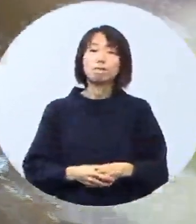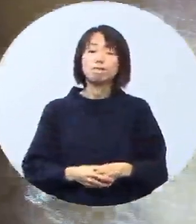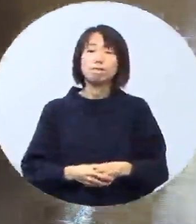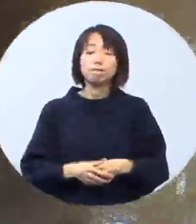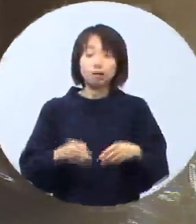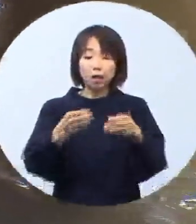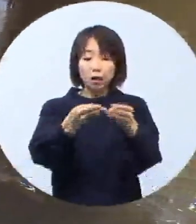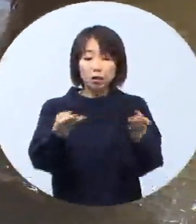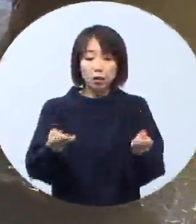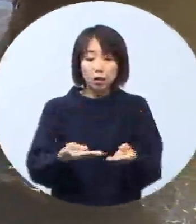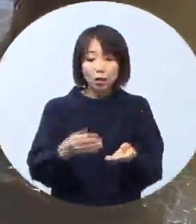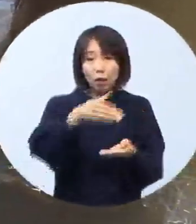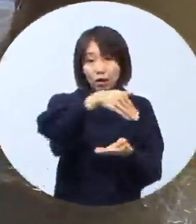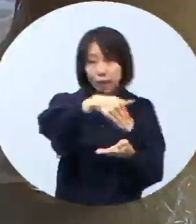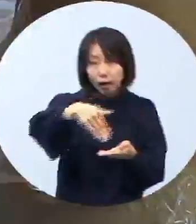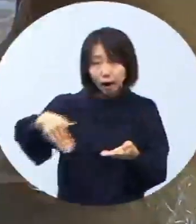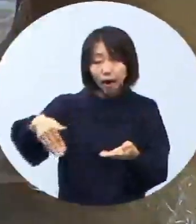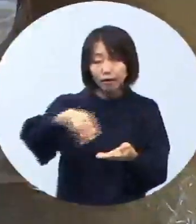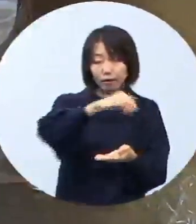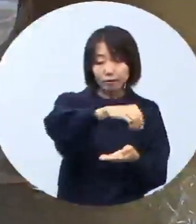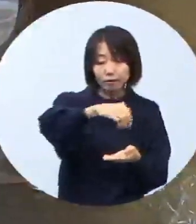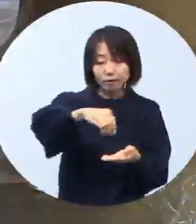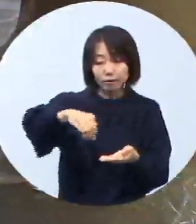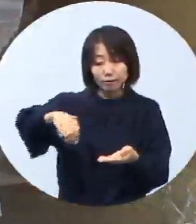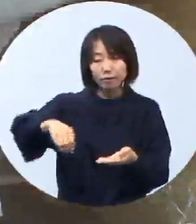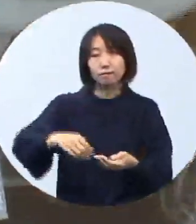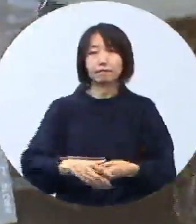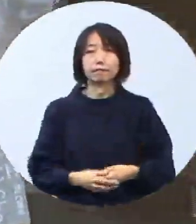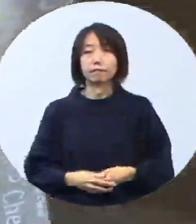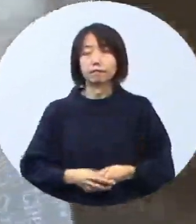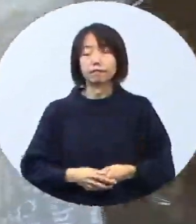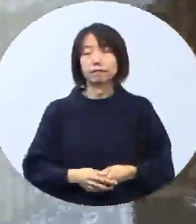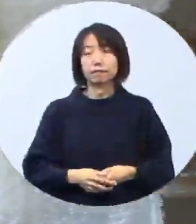こちらも真ん中に乗せちゃっていいんですね。 そうですね。はい、はい、